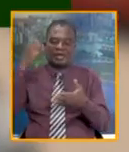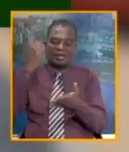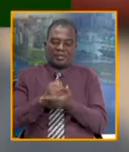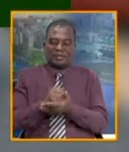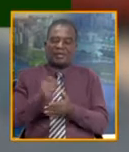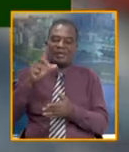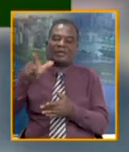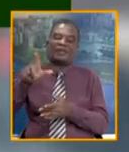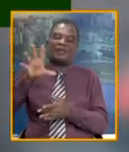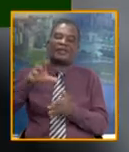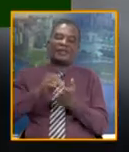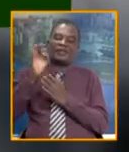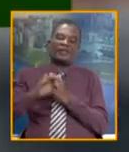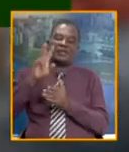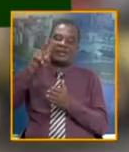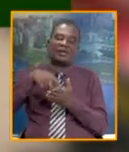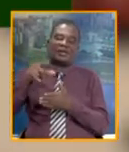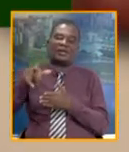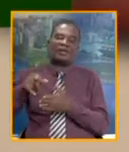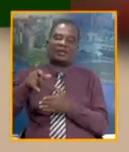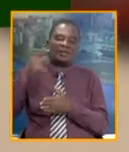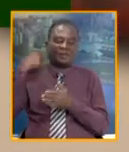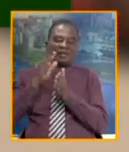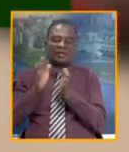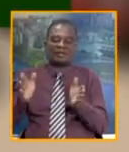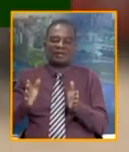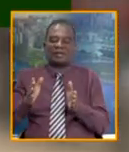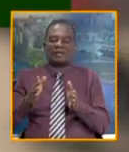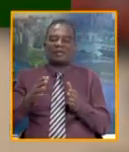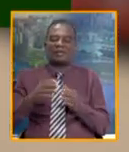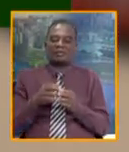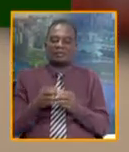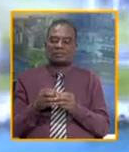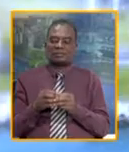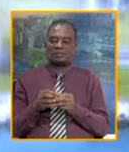le 25 février 2021, la secrétaire d'État Aimée Zébeyou.